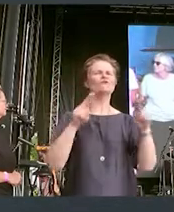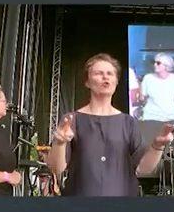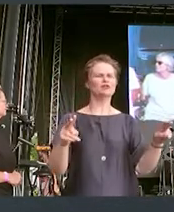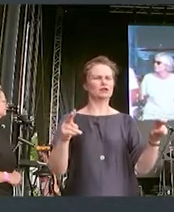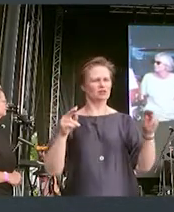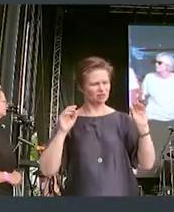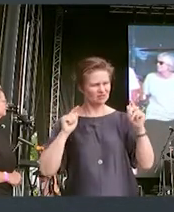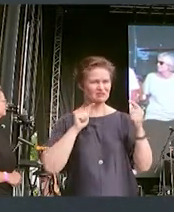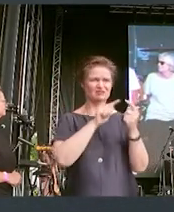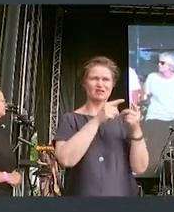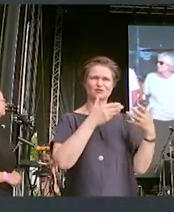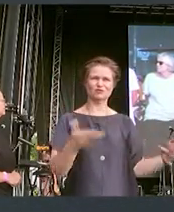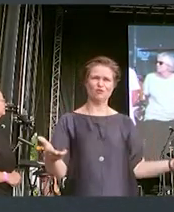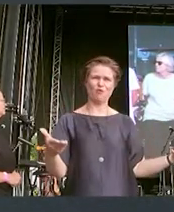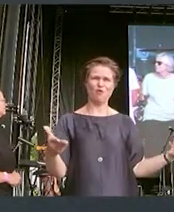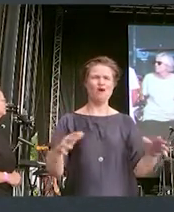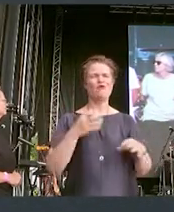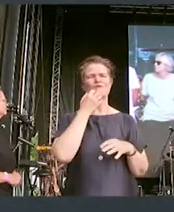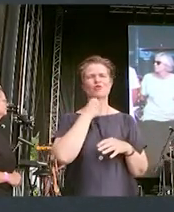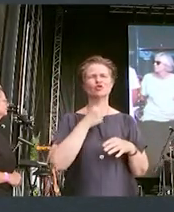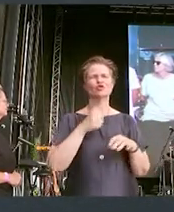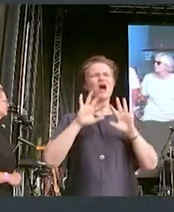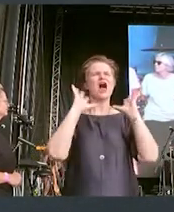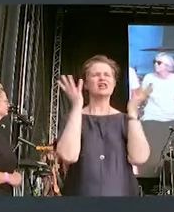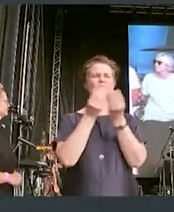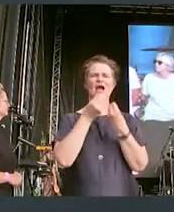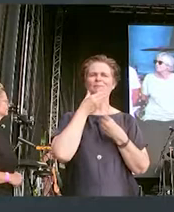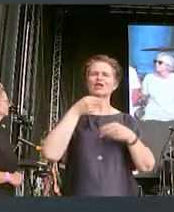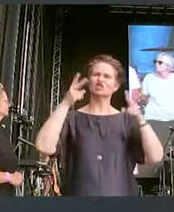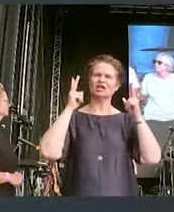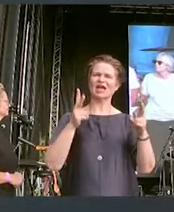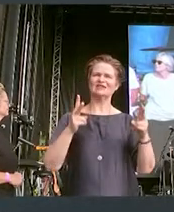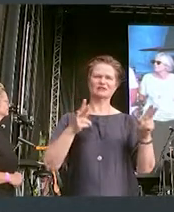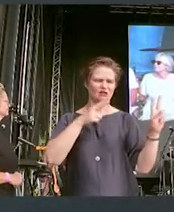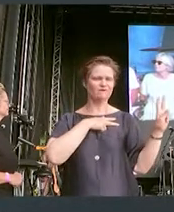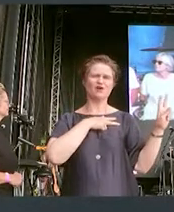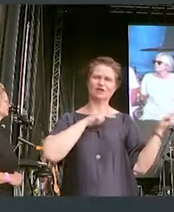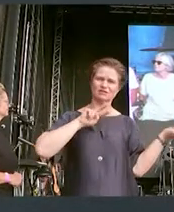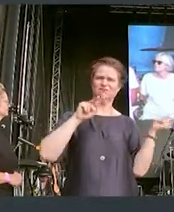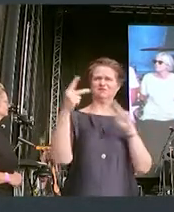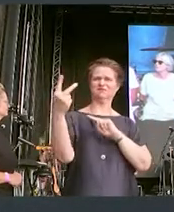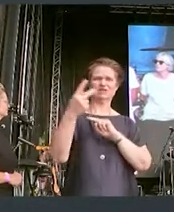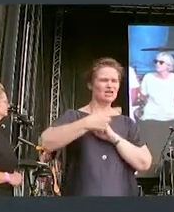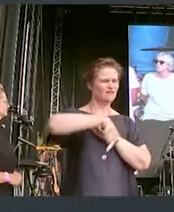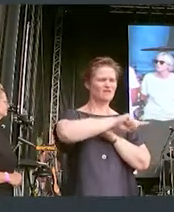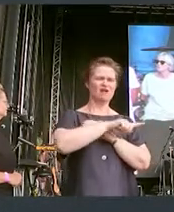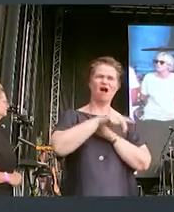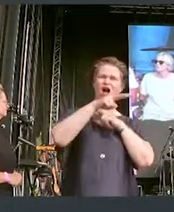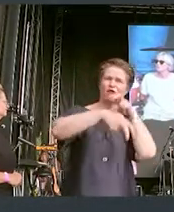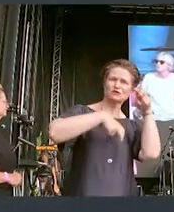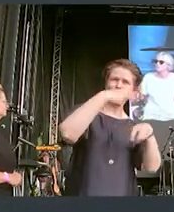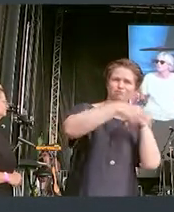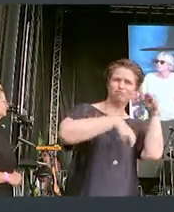die allgemeinen Menschenrechte zu verwirklichen. Wir kämpfen gegen jede Form von